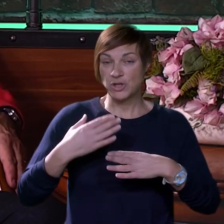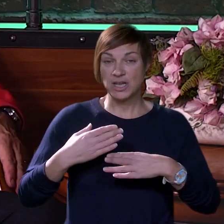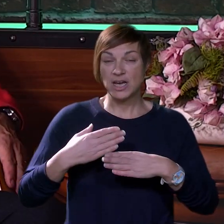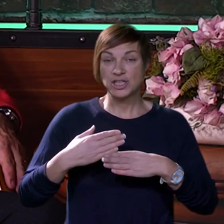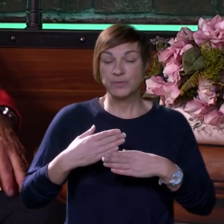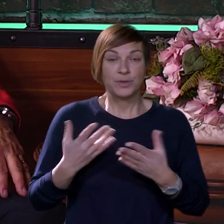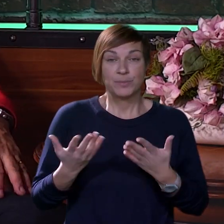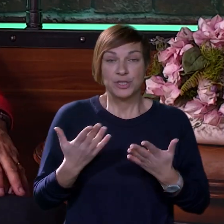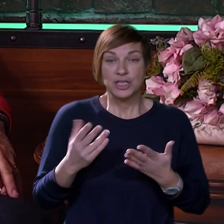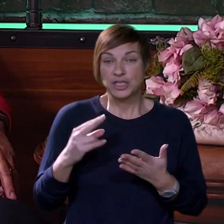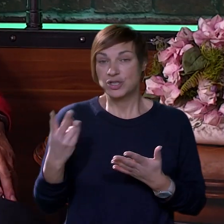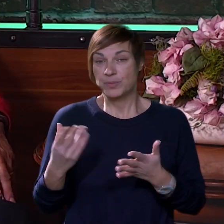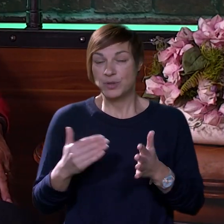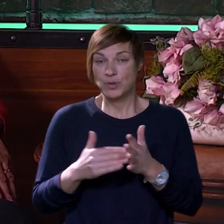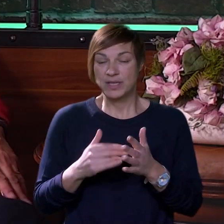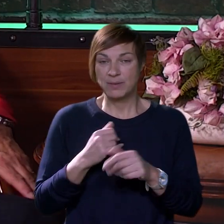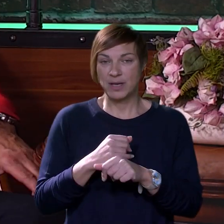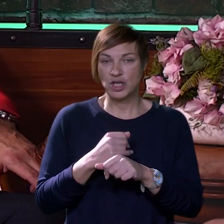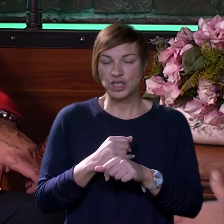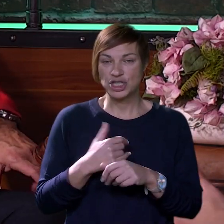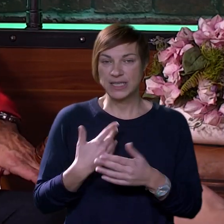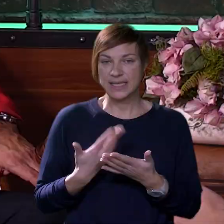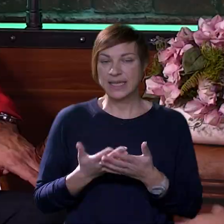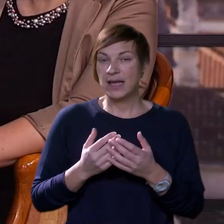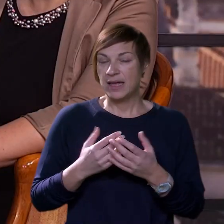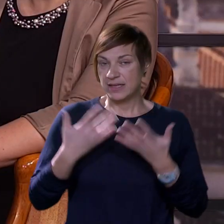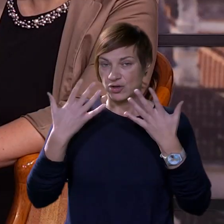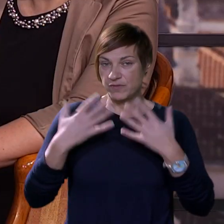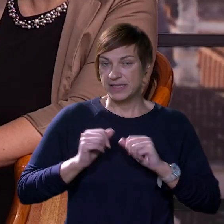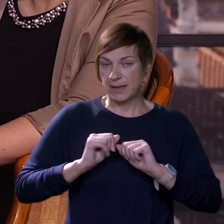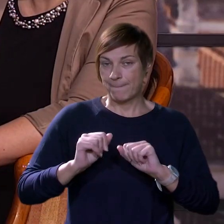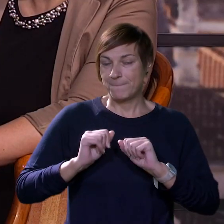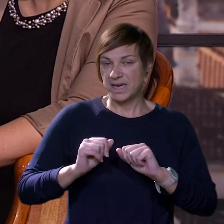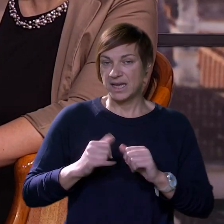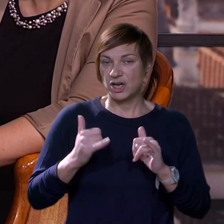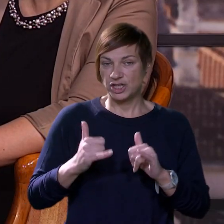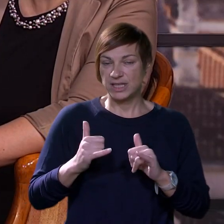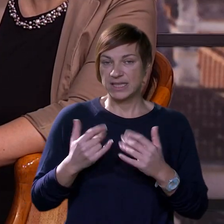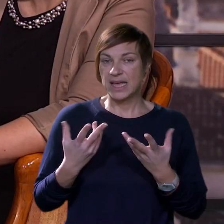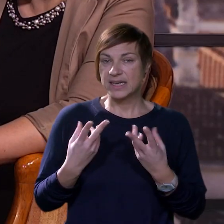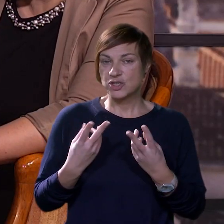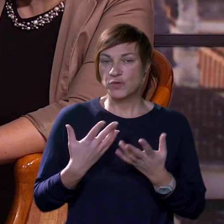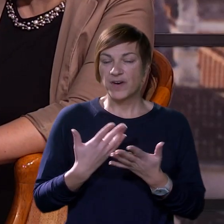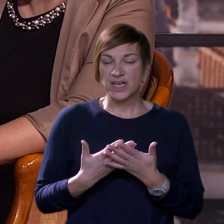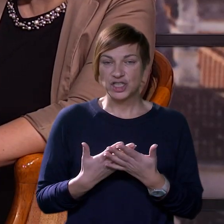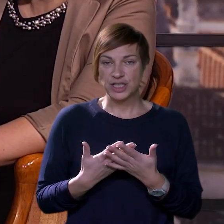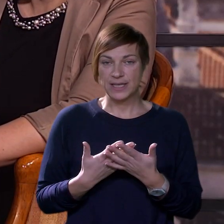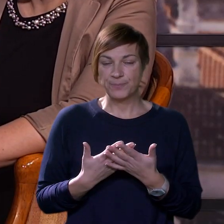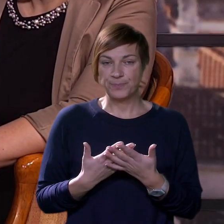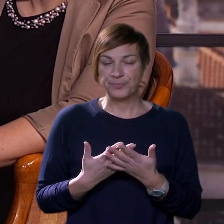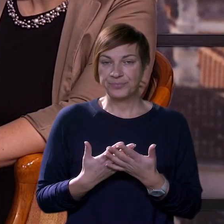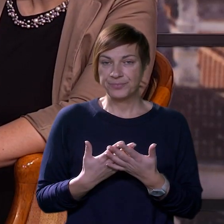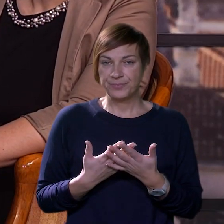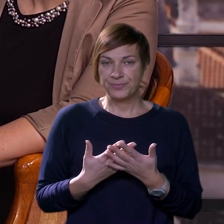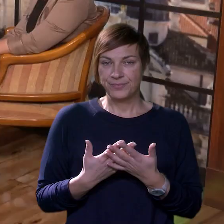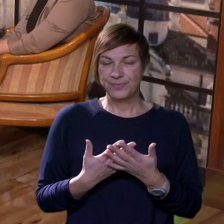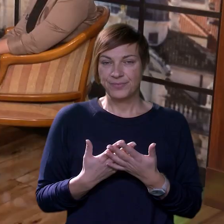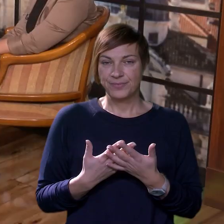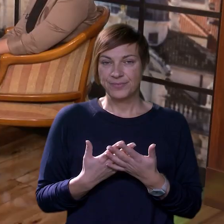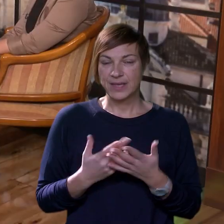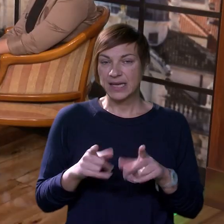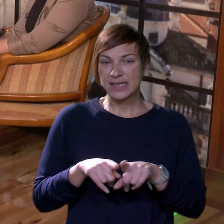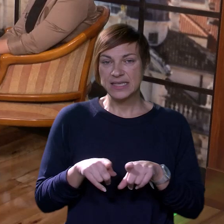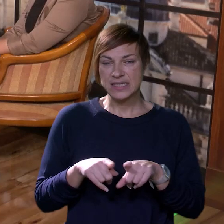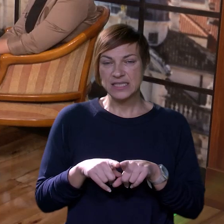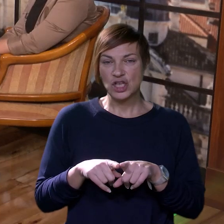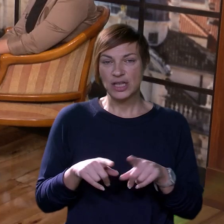pomoć, a ne znam što bi drugo trebalo činiti. Tako, ovi preventivni pregledi, i sami ste rekli, danas su jako bitni. Tako, izuzetno su bitni.